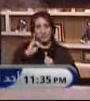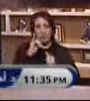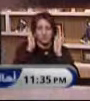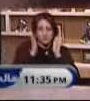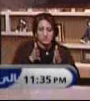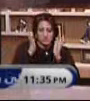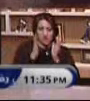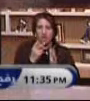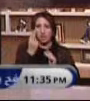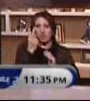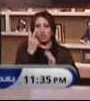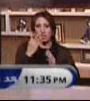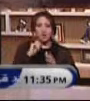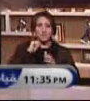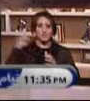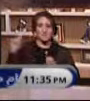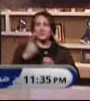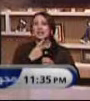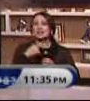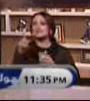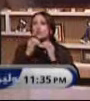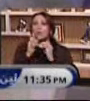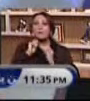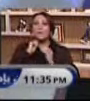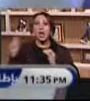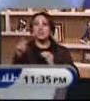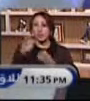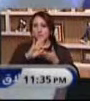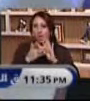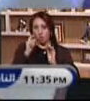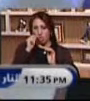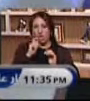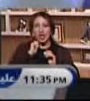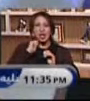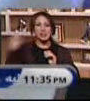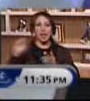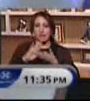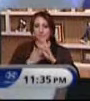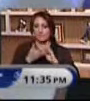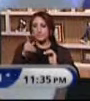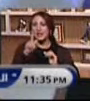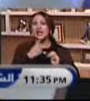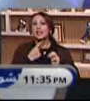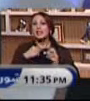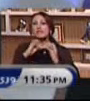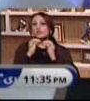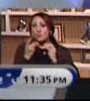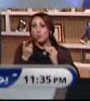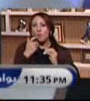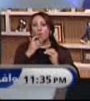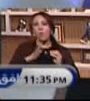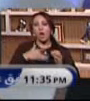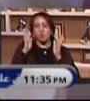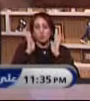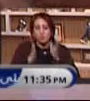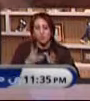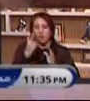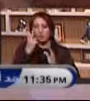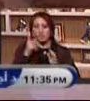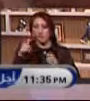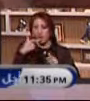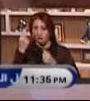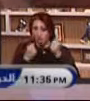ايه صلي ركعتين. لأن لما كشف أبو حازم دخل بيغسل واحد فجاء أمير